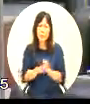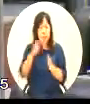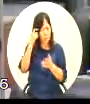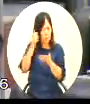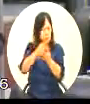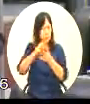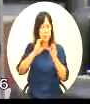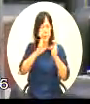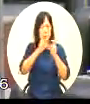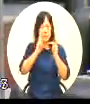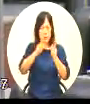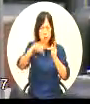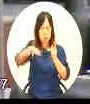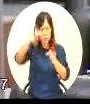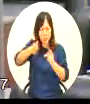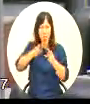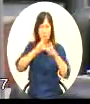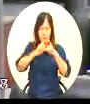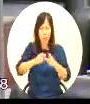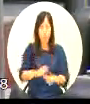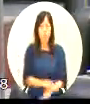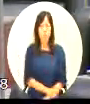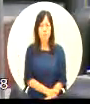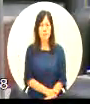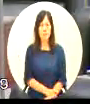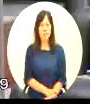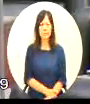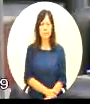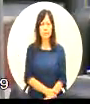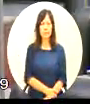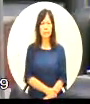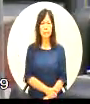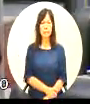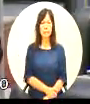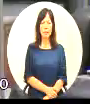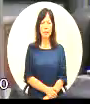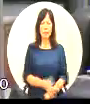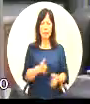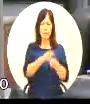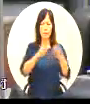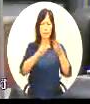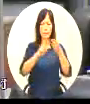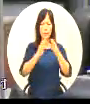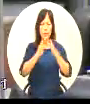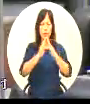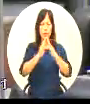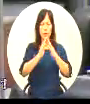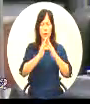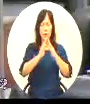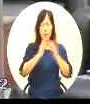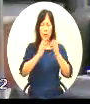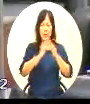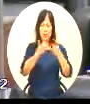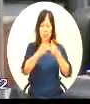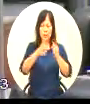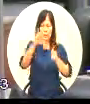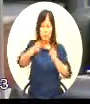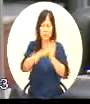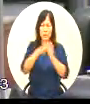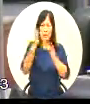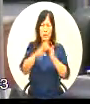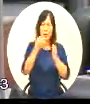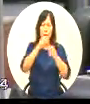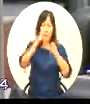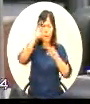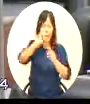我们捷运局长来回答？ 来，捷运局长请答复。 好，刚才主席刚才高议员跟高议员说明整